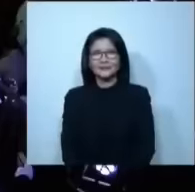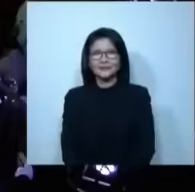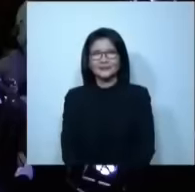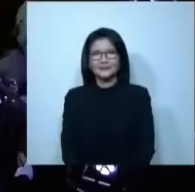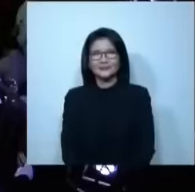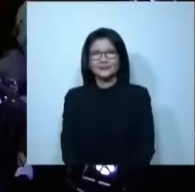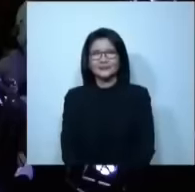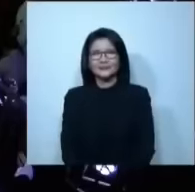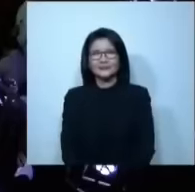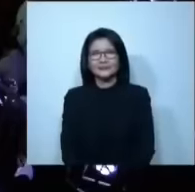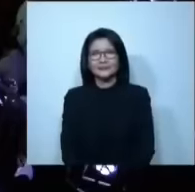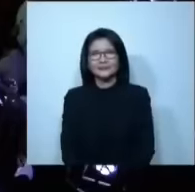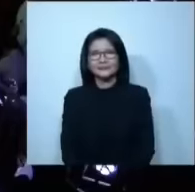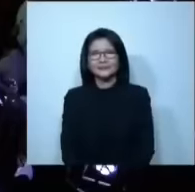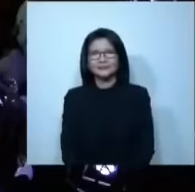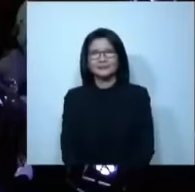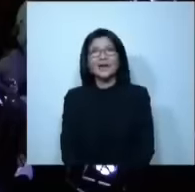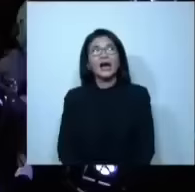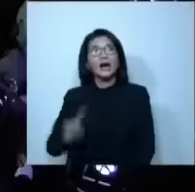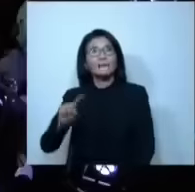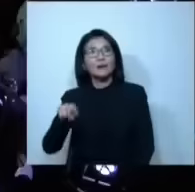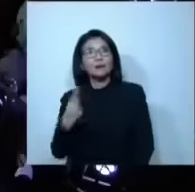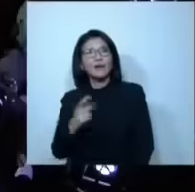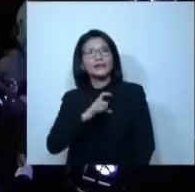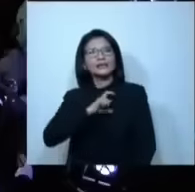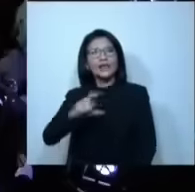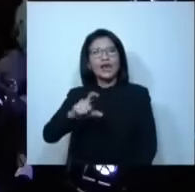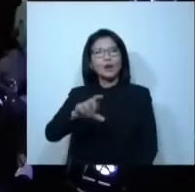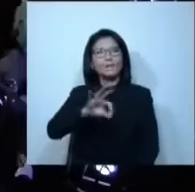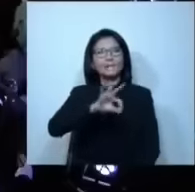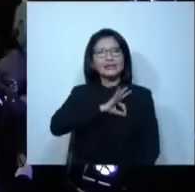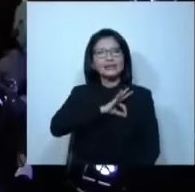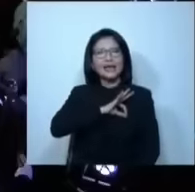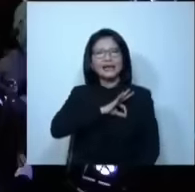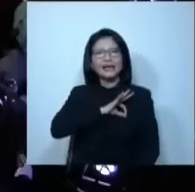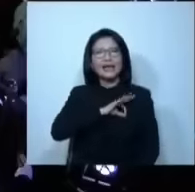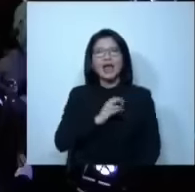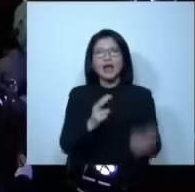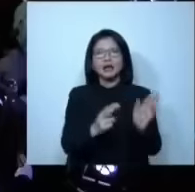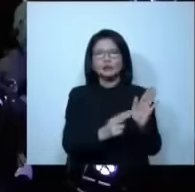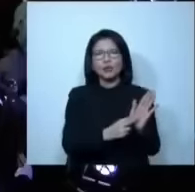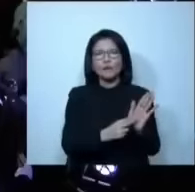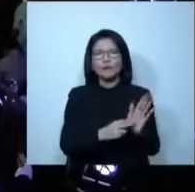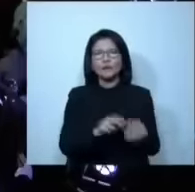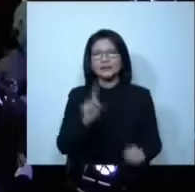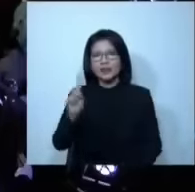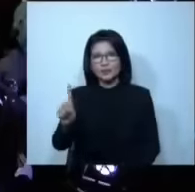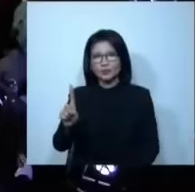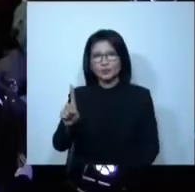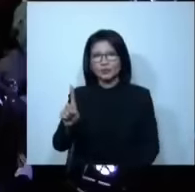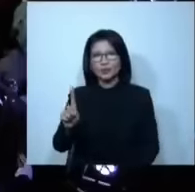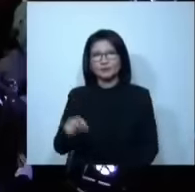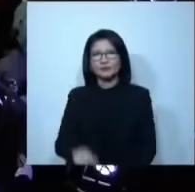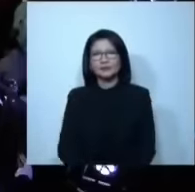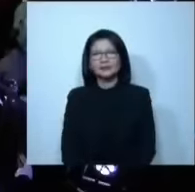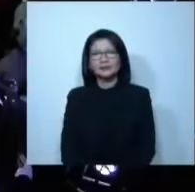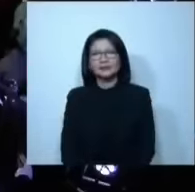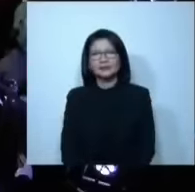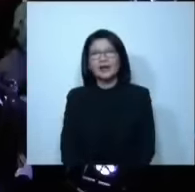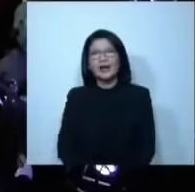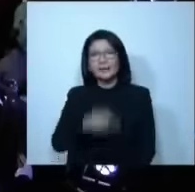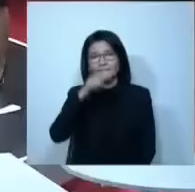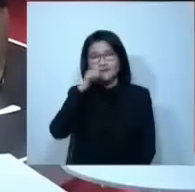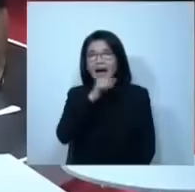Ya. Dan untuk itu kami awali dari calon presiden nomor urut 1 kepada Bapak Anies